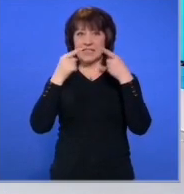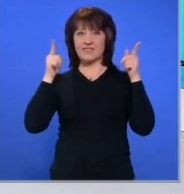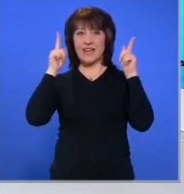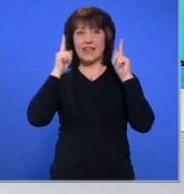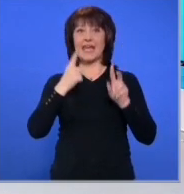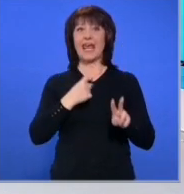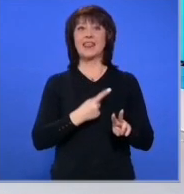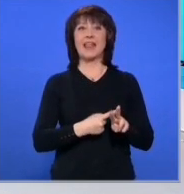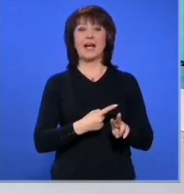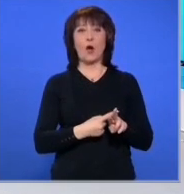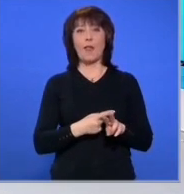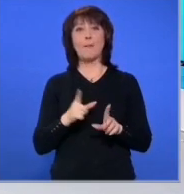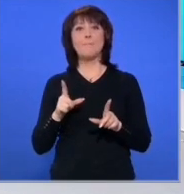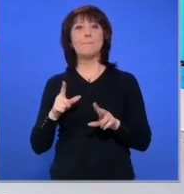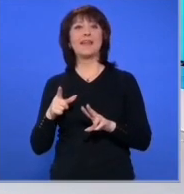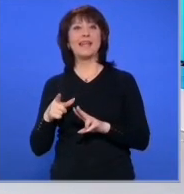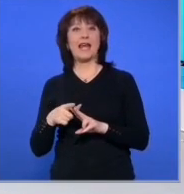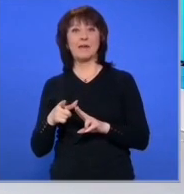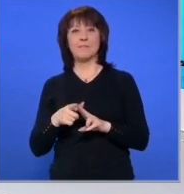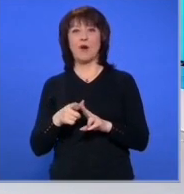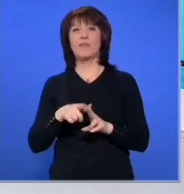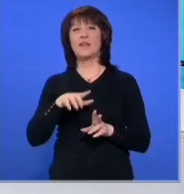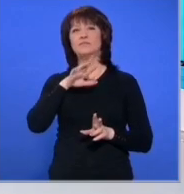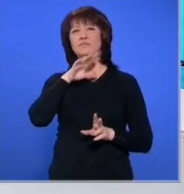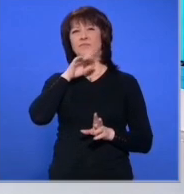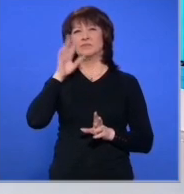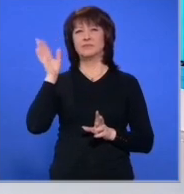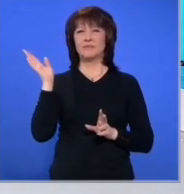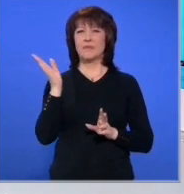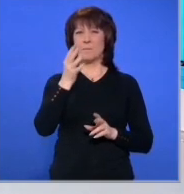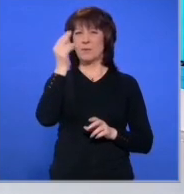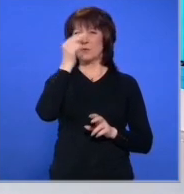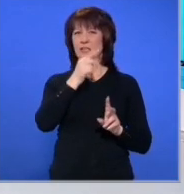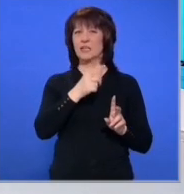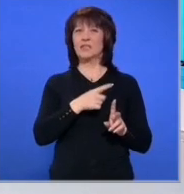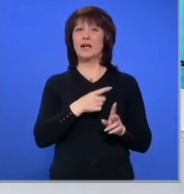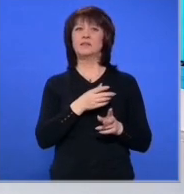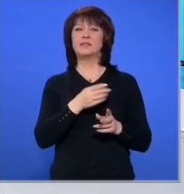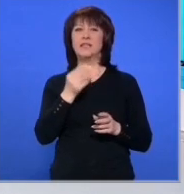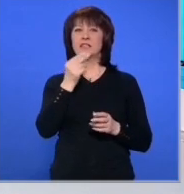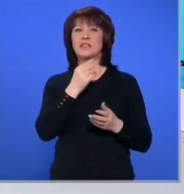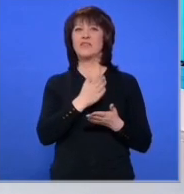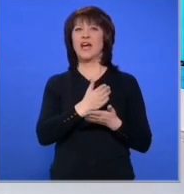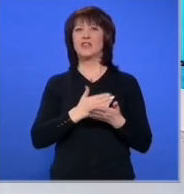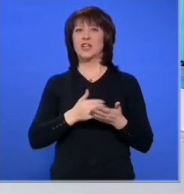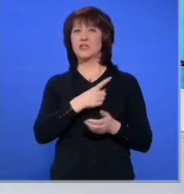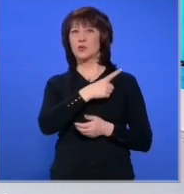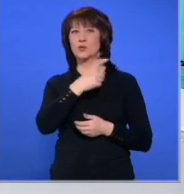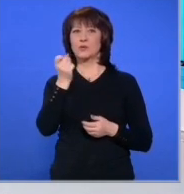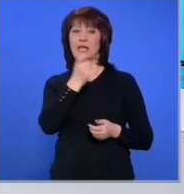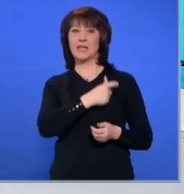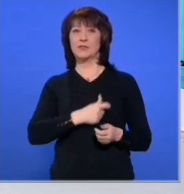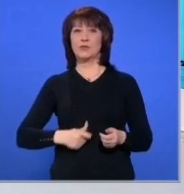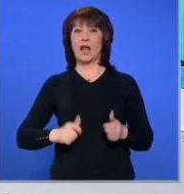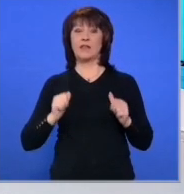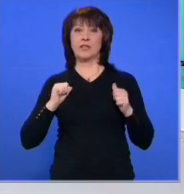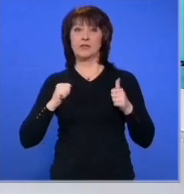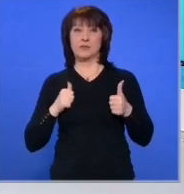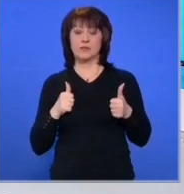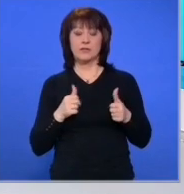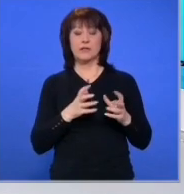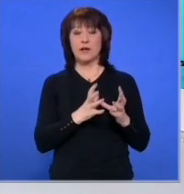и Пантелеймон. Средновековната българска църква е част от 100-те национални туристически обекта и е включена в списъка